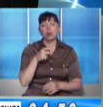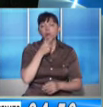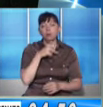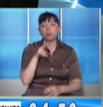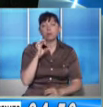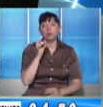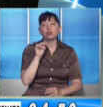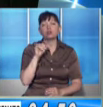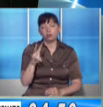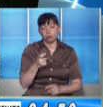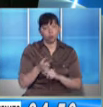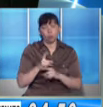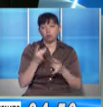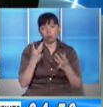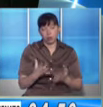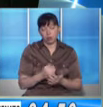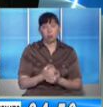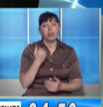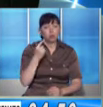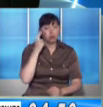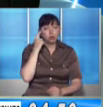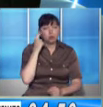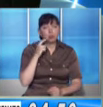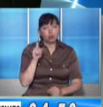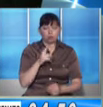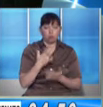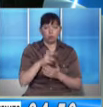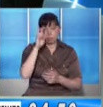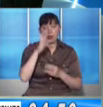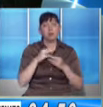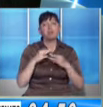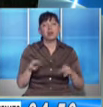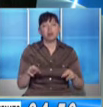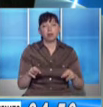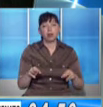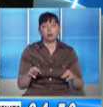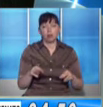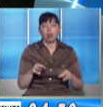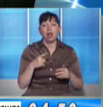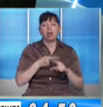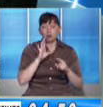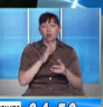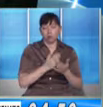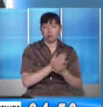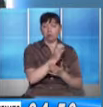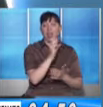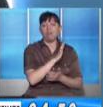se poate de simplă. Credeți că un guvern pro-european poate